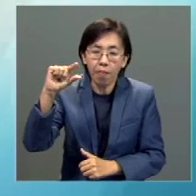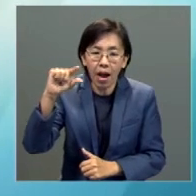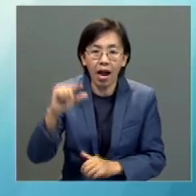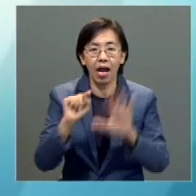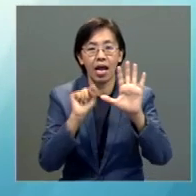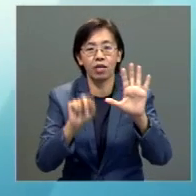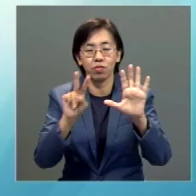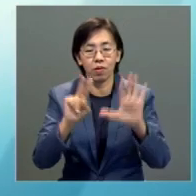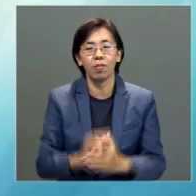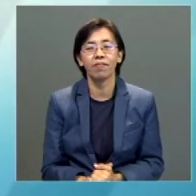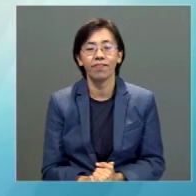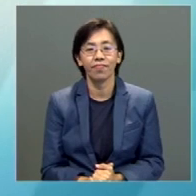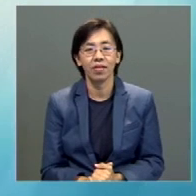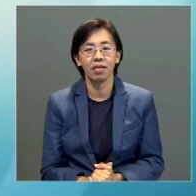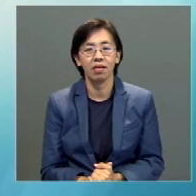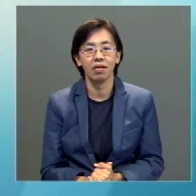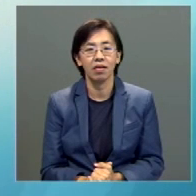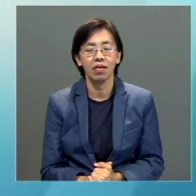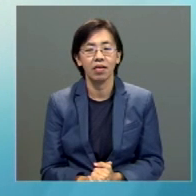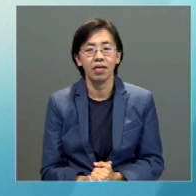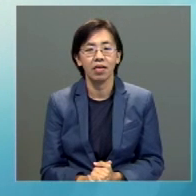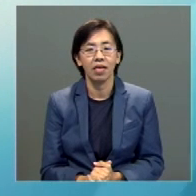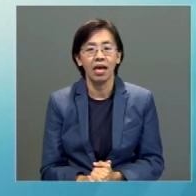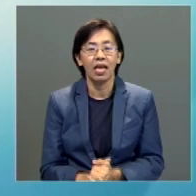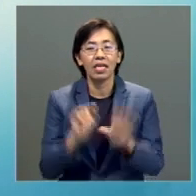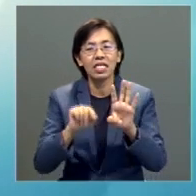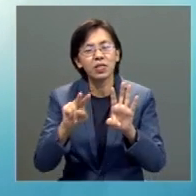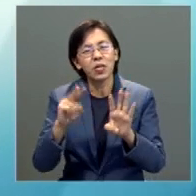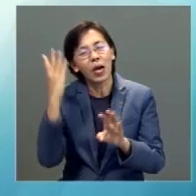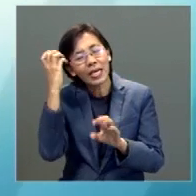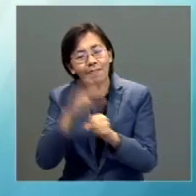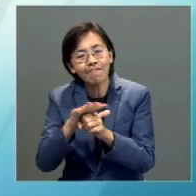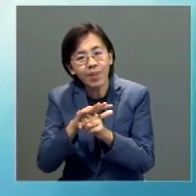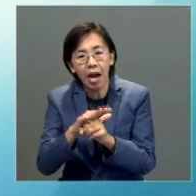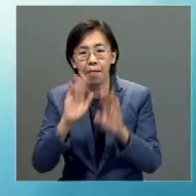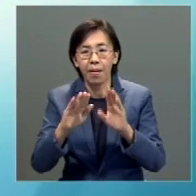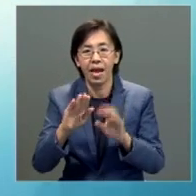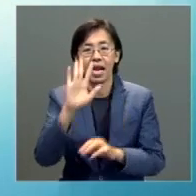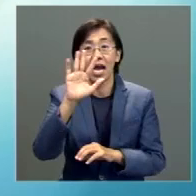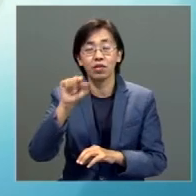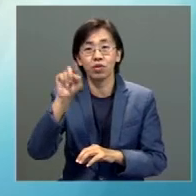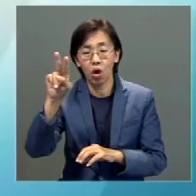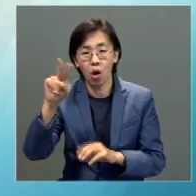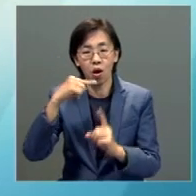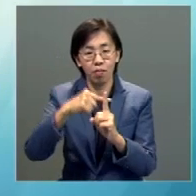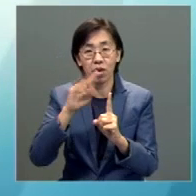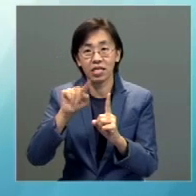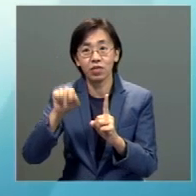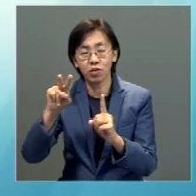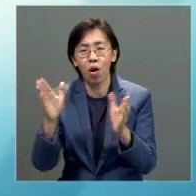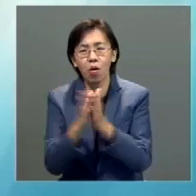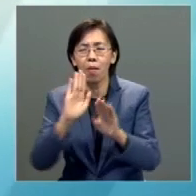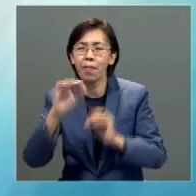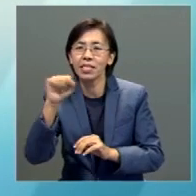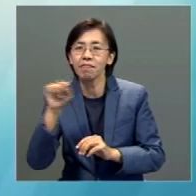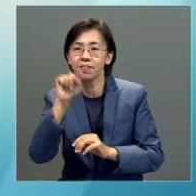5.2 นะครับเครียดออกมาปานกลางอีกประมาณ 4.2 เกือบ 10%หมายถึง1ใน10เริ่มมีความ